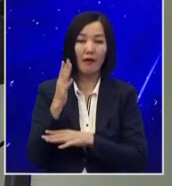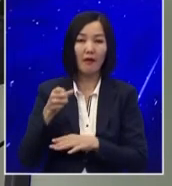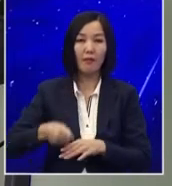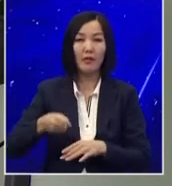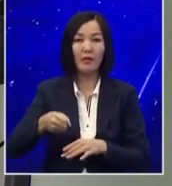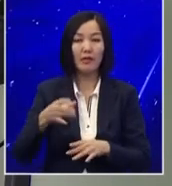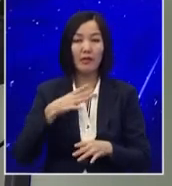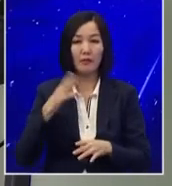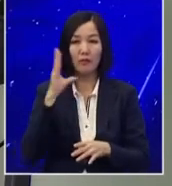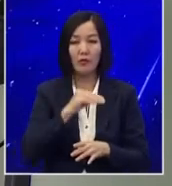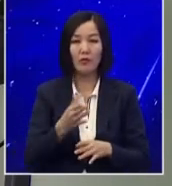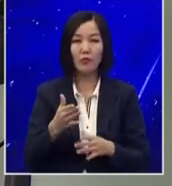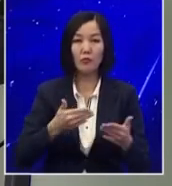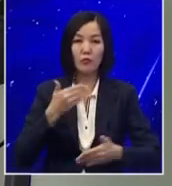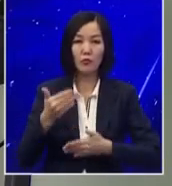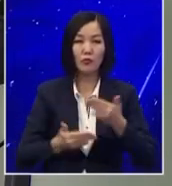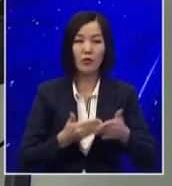бар, бәрі жағы,